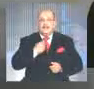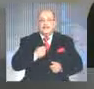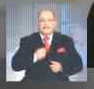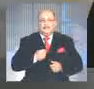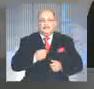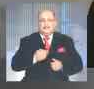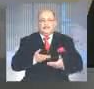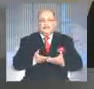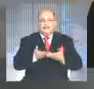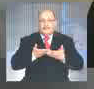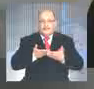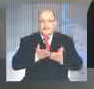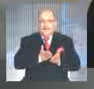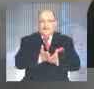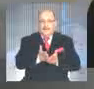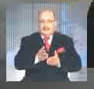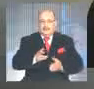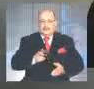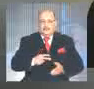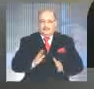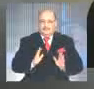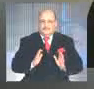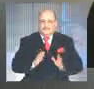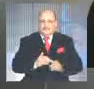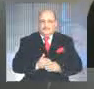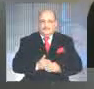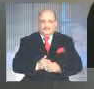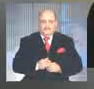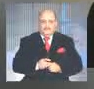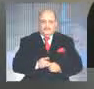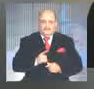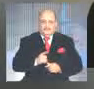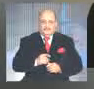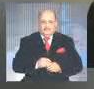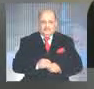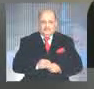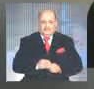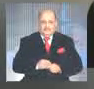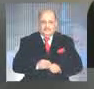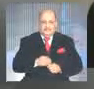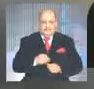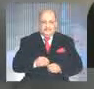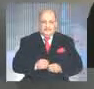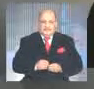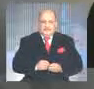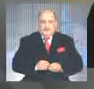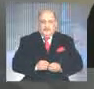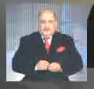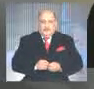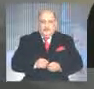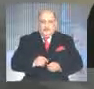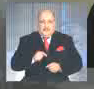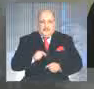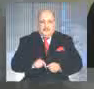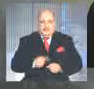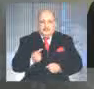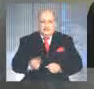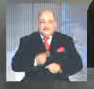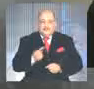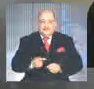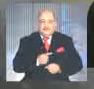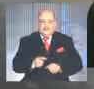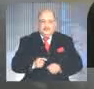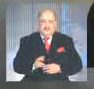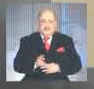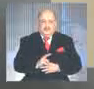المجاني ولكن انا ظروفي طيبه على الاخر وعندي 7 صار ما فيهم هذوما 3 مرضى كل شيء